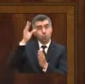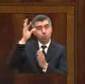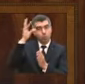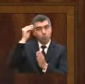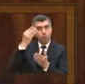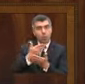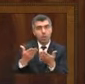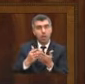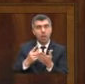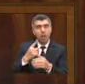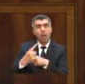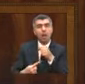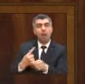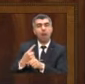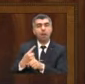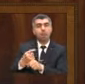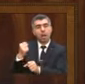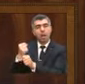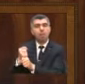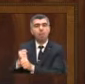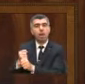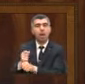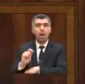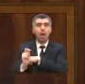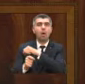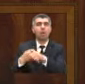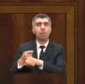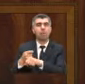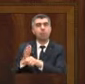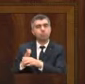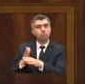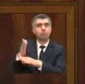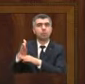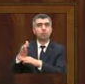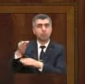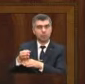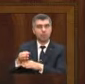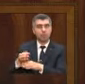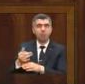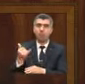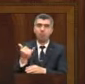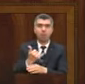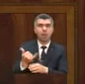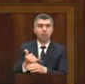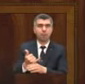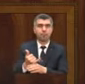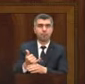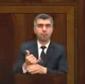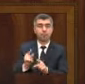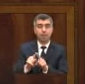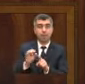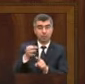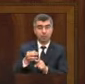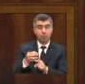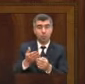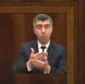واحد السنه في العالم القروي، هو باش يمكننا تحلوا هذا المشكل ديال الخصاص. راه ما يمكنش تحل مشكل الخصاص الا بهذا الاجراء،